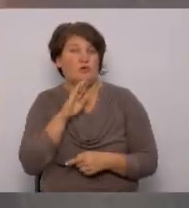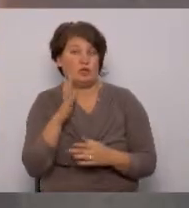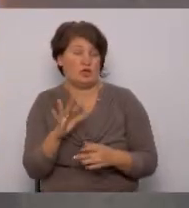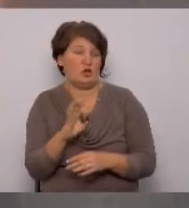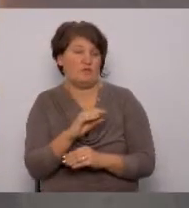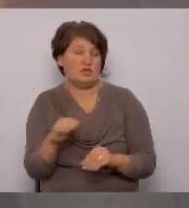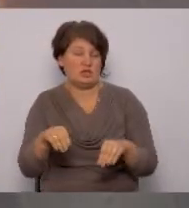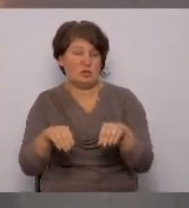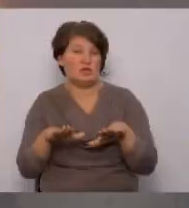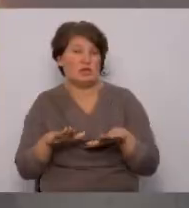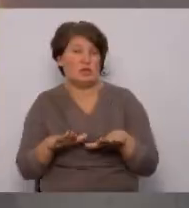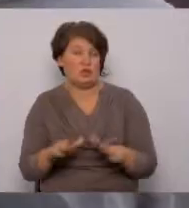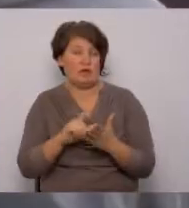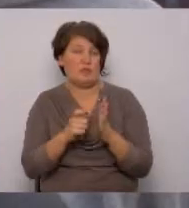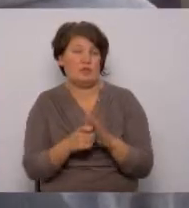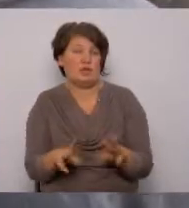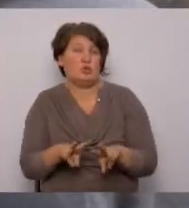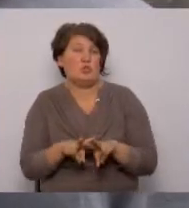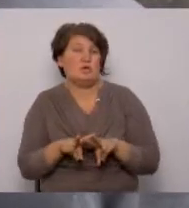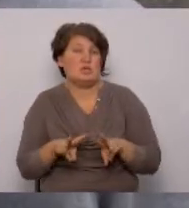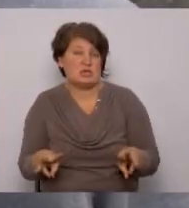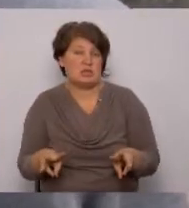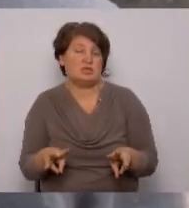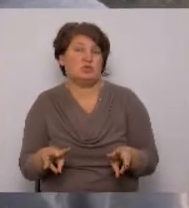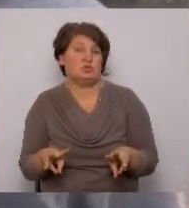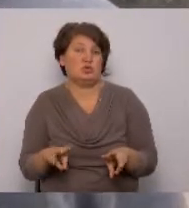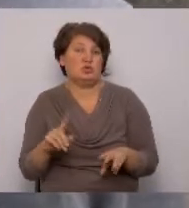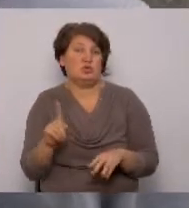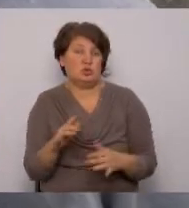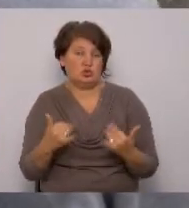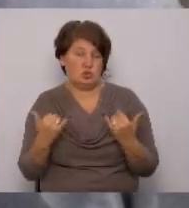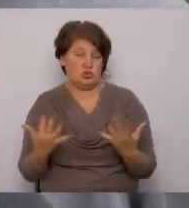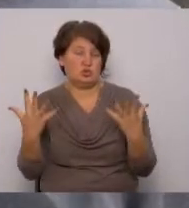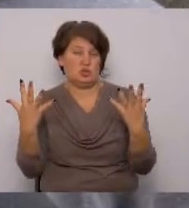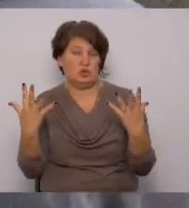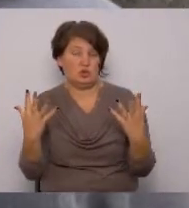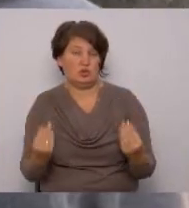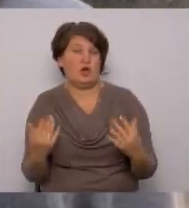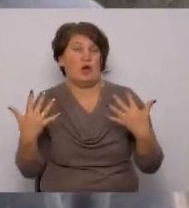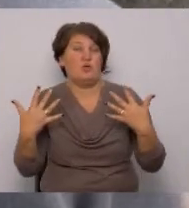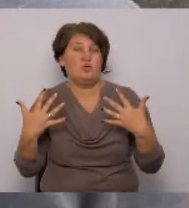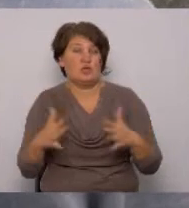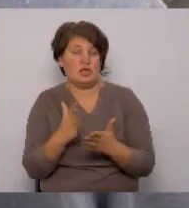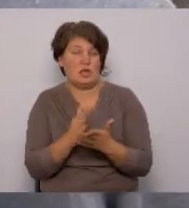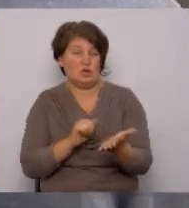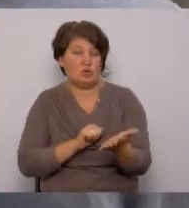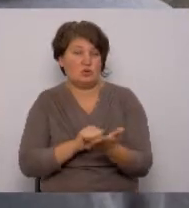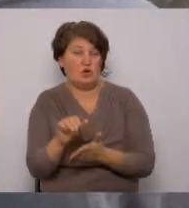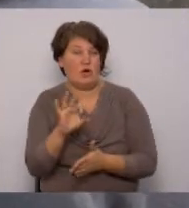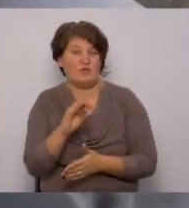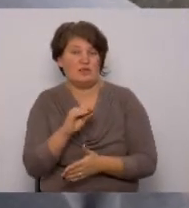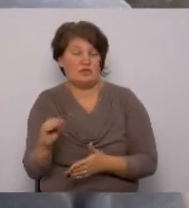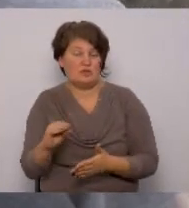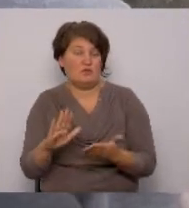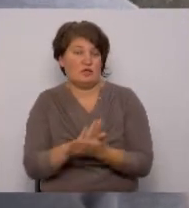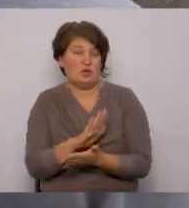затверджена постанова Кабінету міністрів, і НКРЕ затверджено, що з сьогоднішнього дня вже є надруковано офіційно в газеті